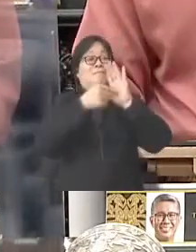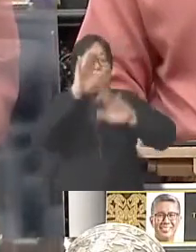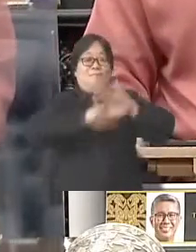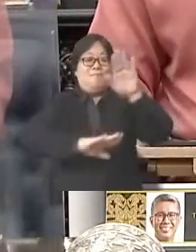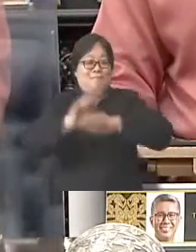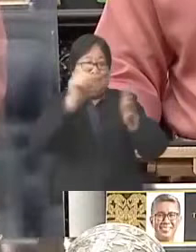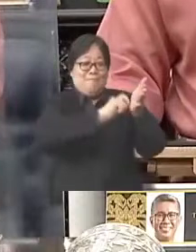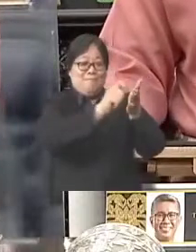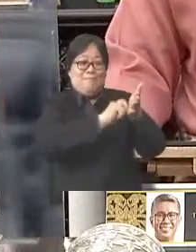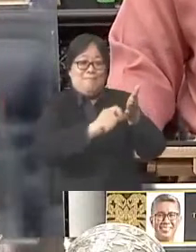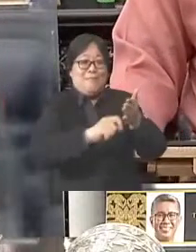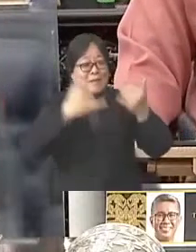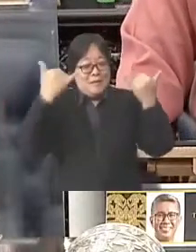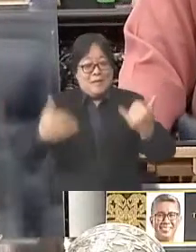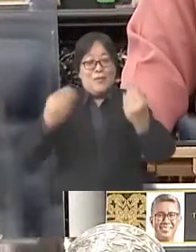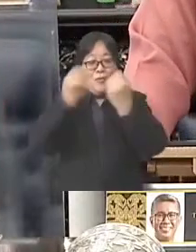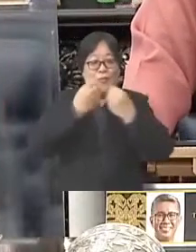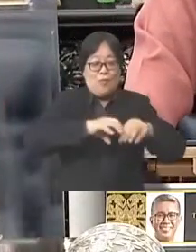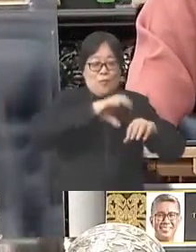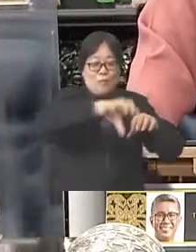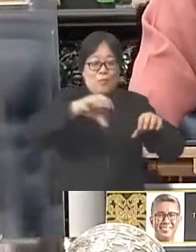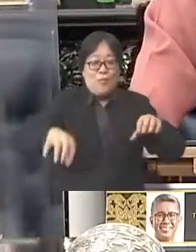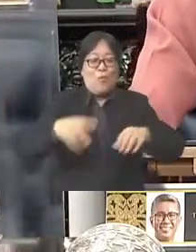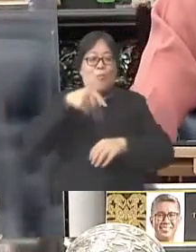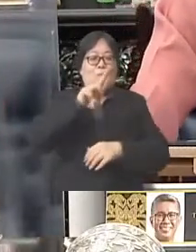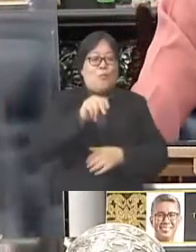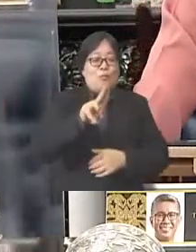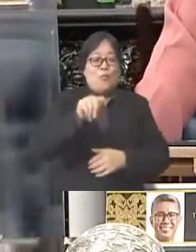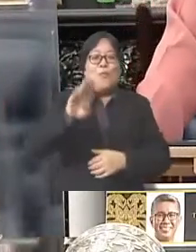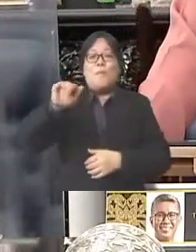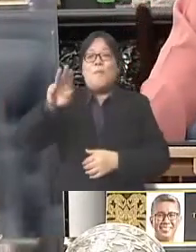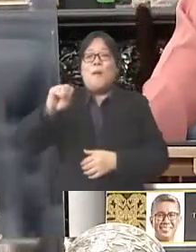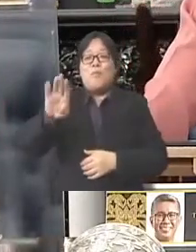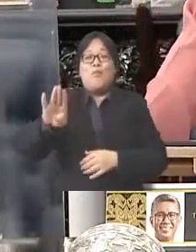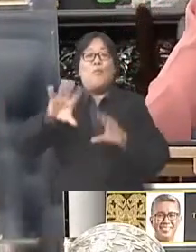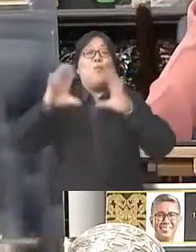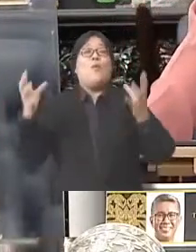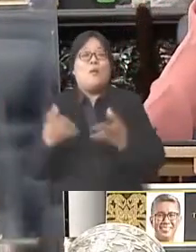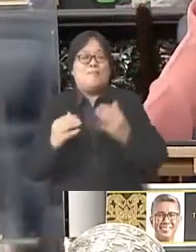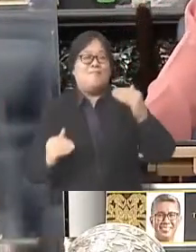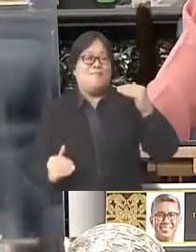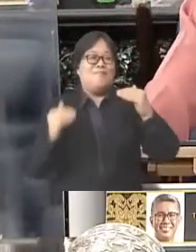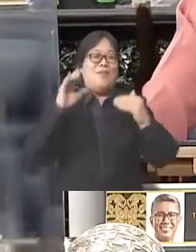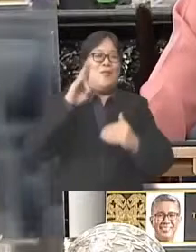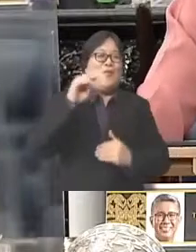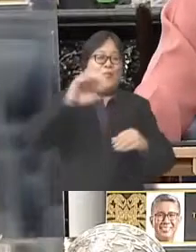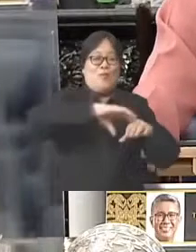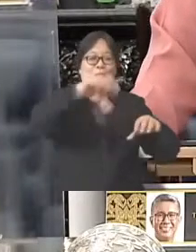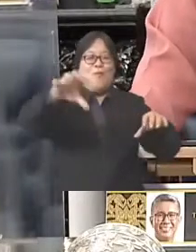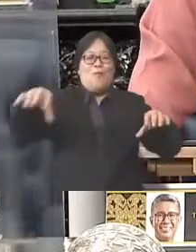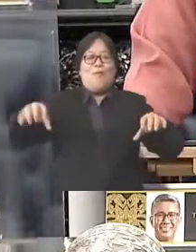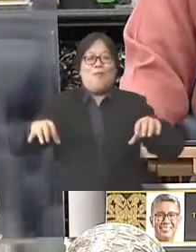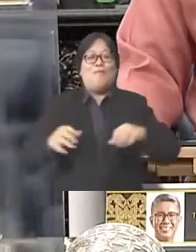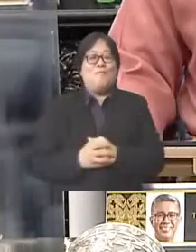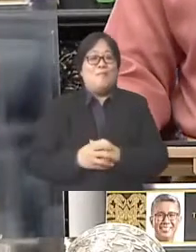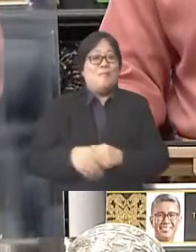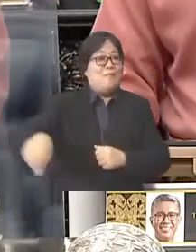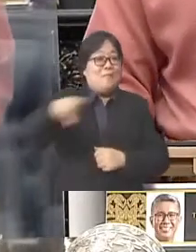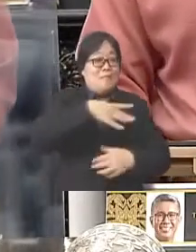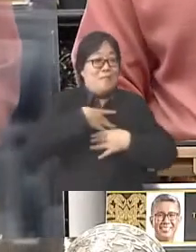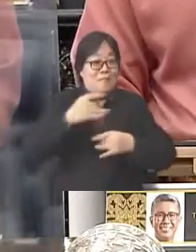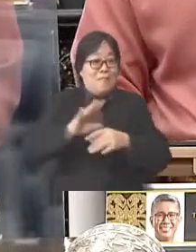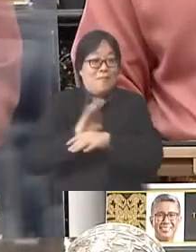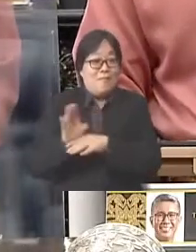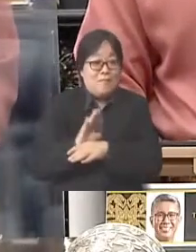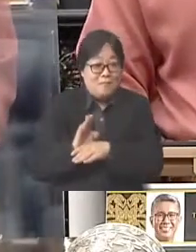ditulis tangan hari ini bilangan franchise Putu bambu well diseluruh negara telah pun mencecah 70 cawangan kepada yang berminat